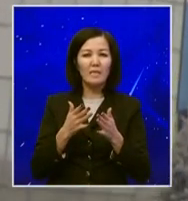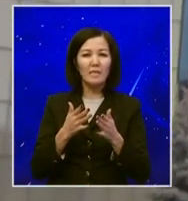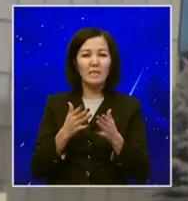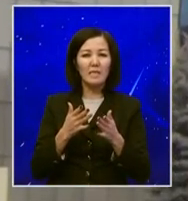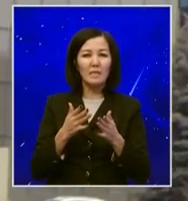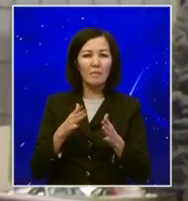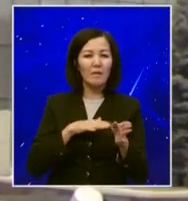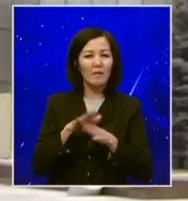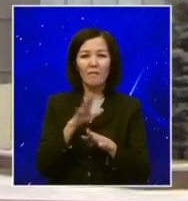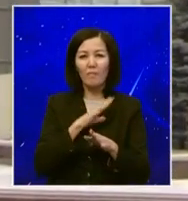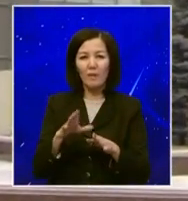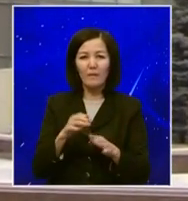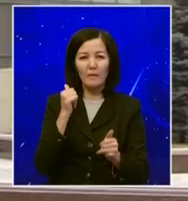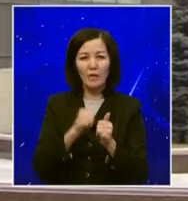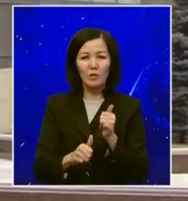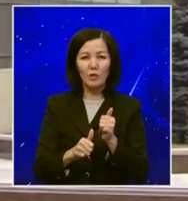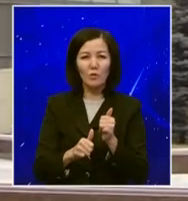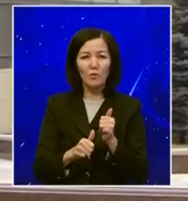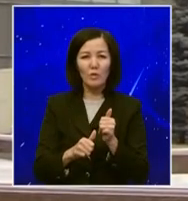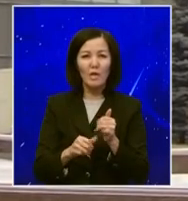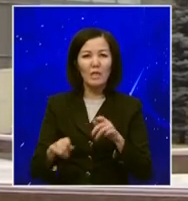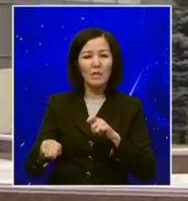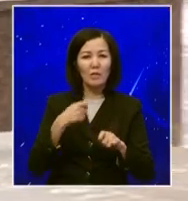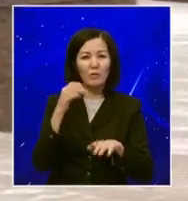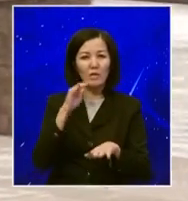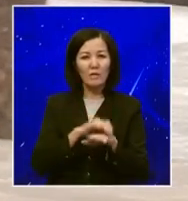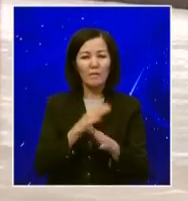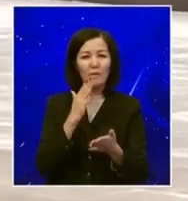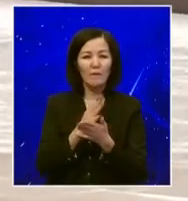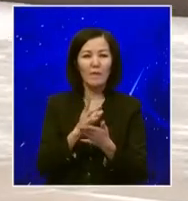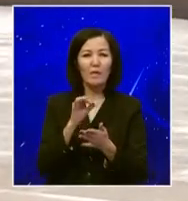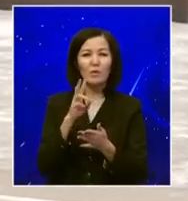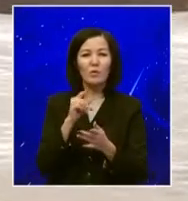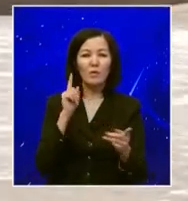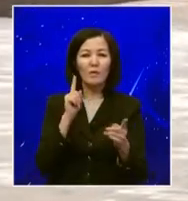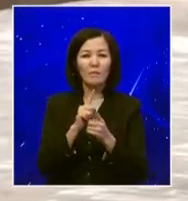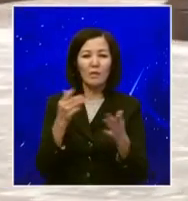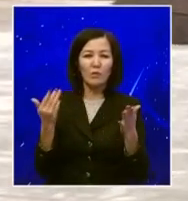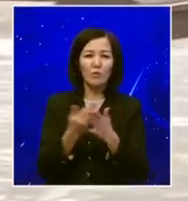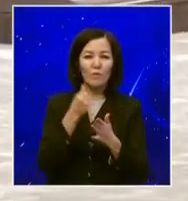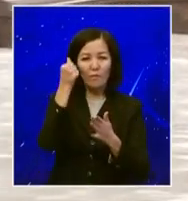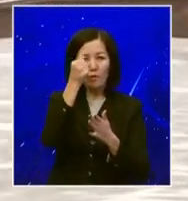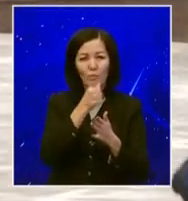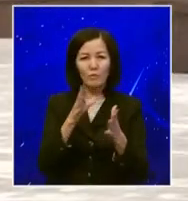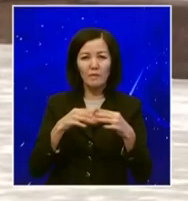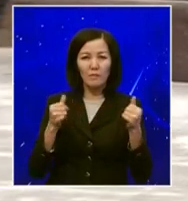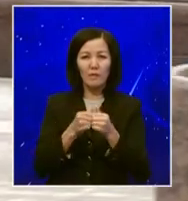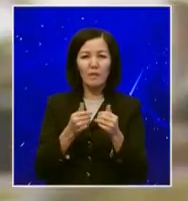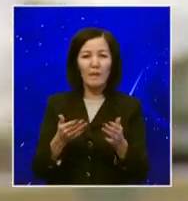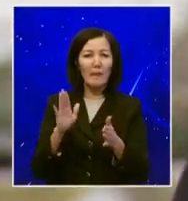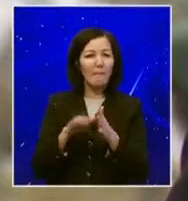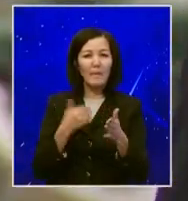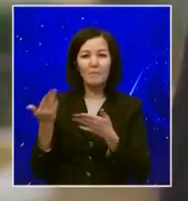Ежедневно поступают сигналы о нарушении карантинных мер. Шоранов призвал встретить Новый год в семейном кругу, без